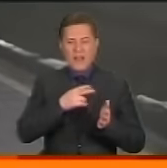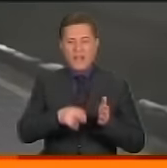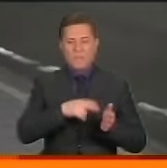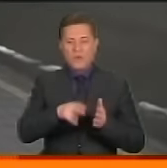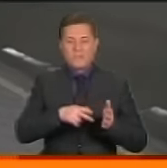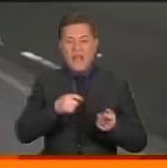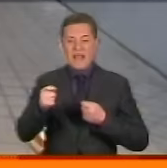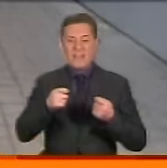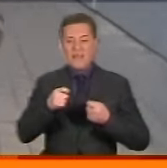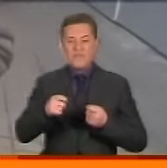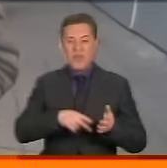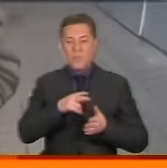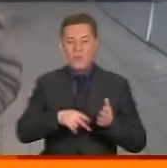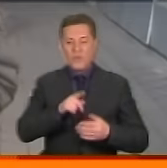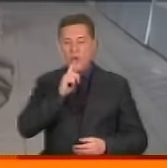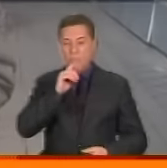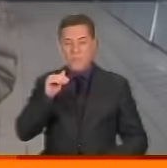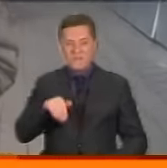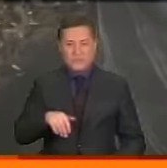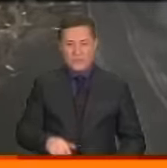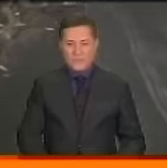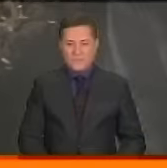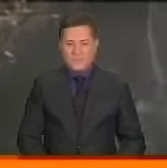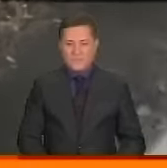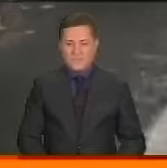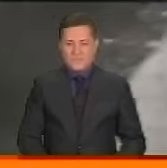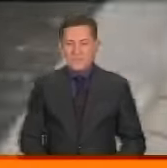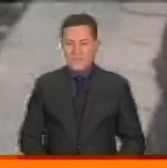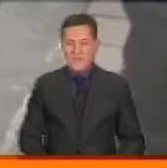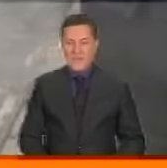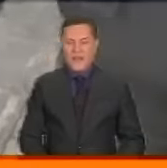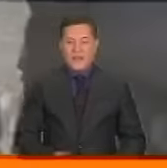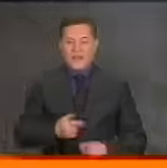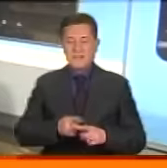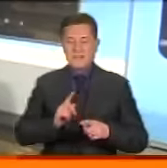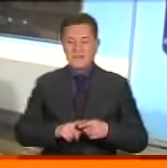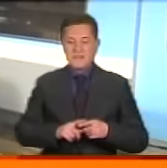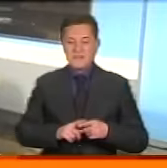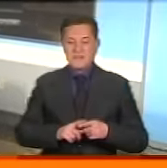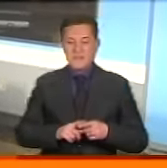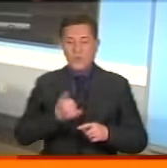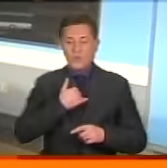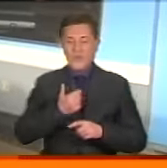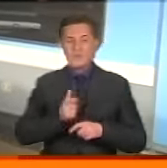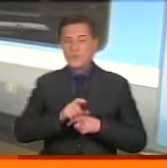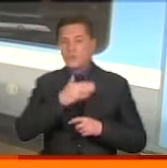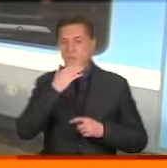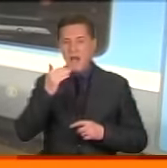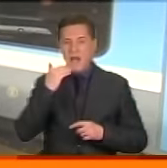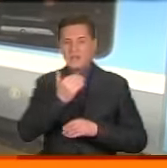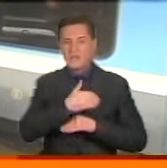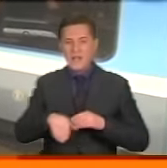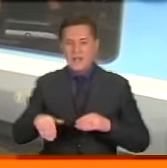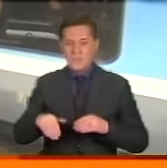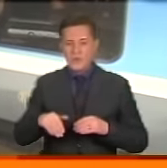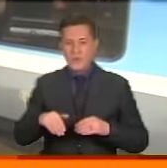керівник потяга мовчун. Помічаємо поруч хлопця із фотоапаратом. Виявляється, залізничний фан. У нас дуже багато в Україні і за кордоном